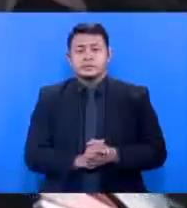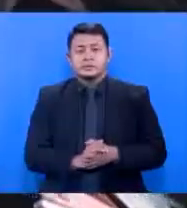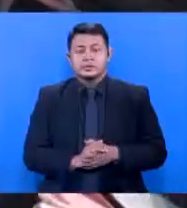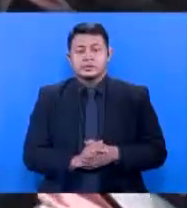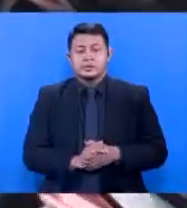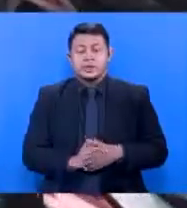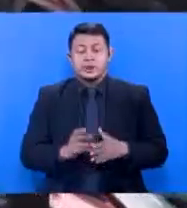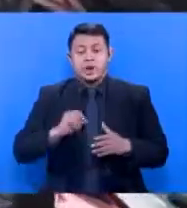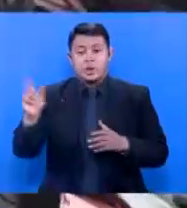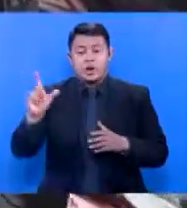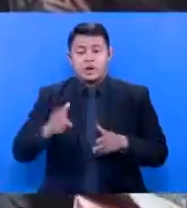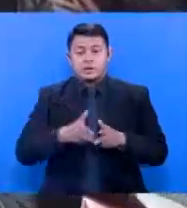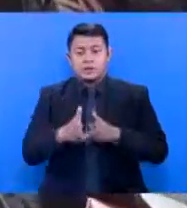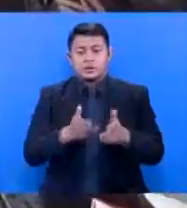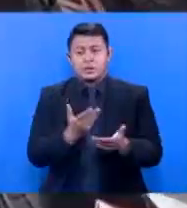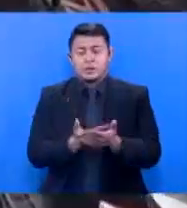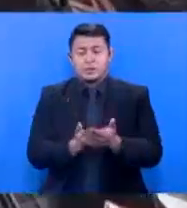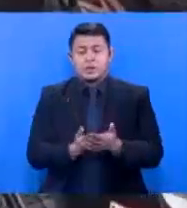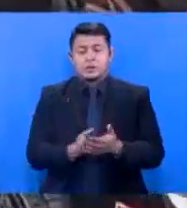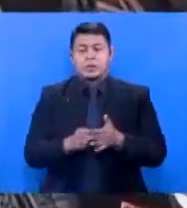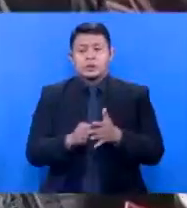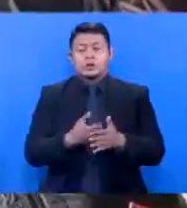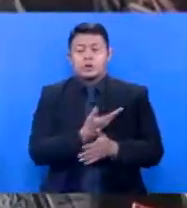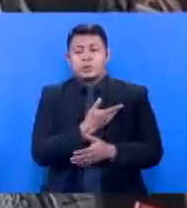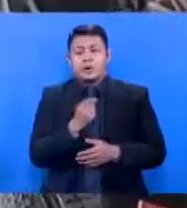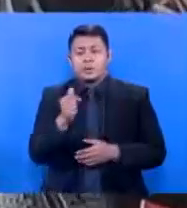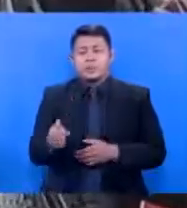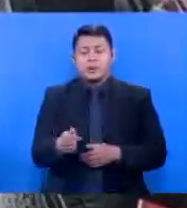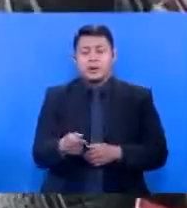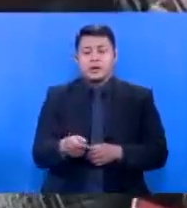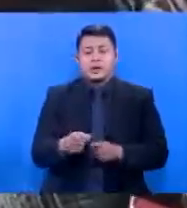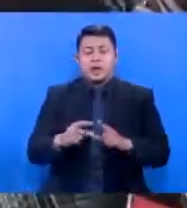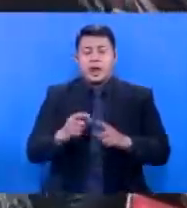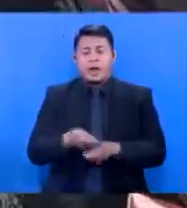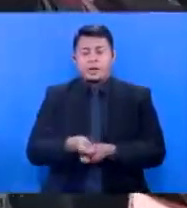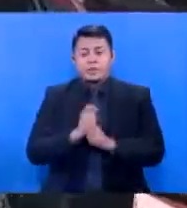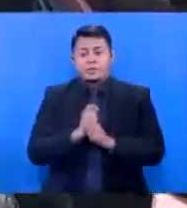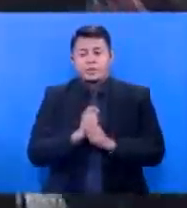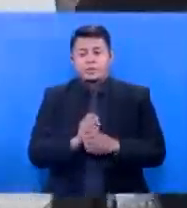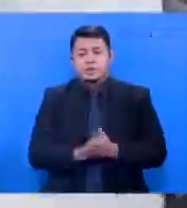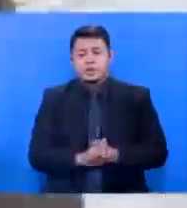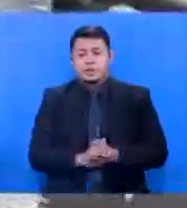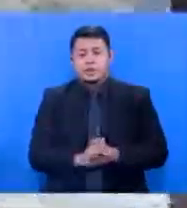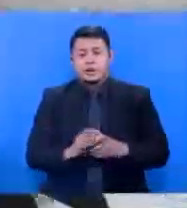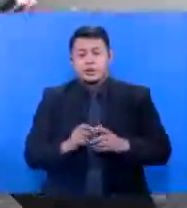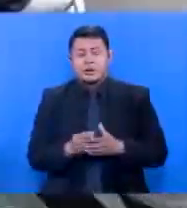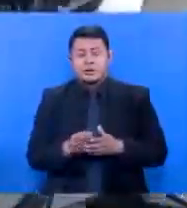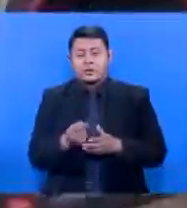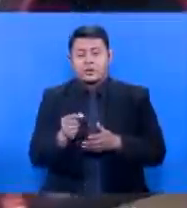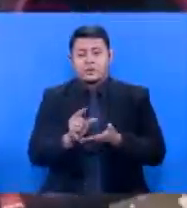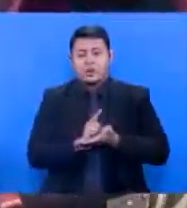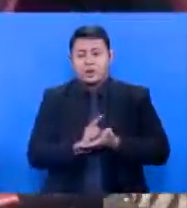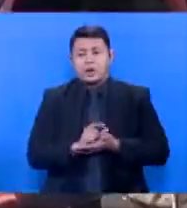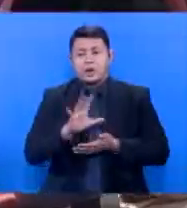dari stasiun karena pelaku meminta bantuan korban untuk membeli alat pancing. Di tengah perjalanan, pelaku meminjam uang korban